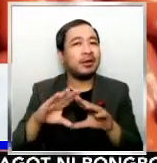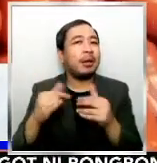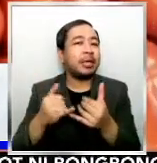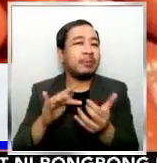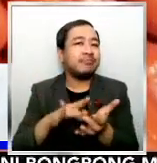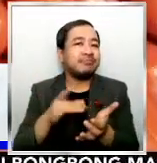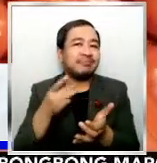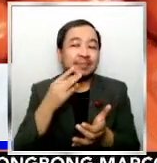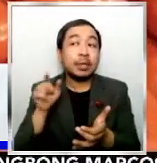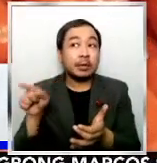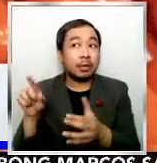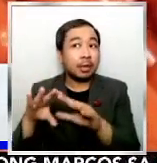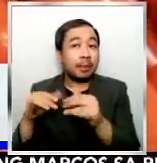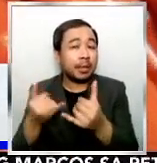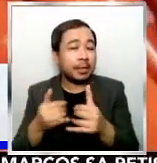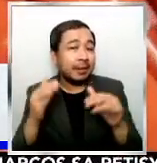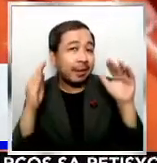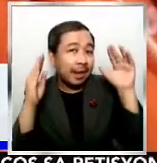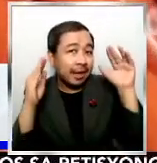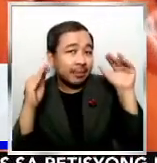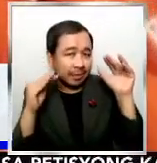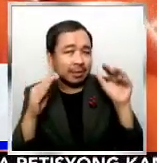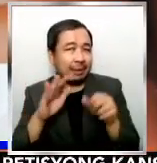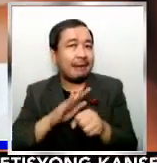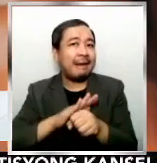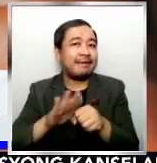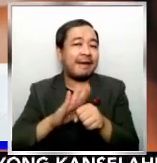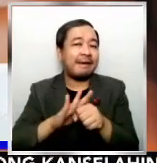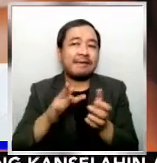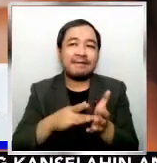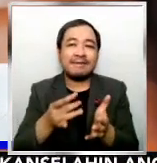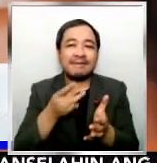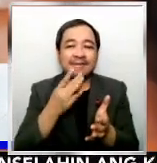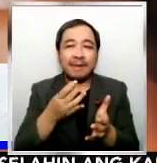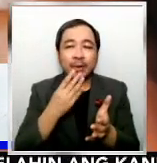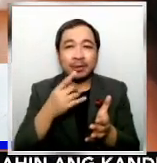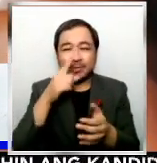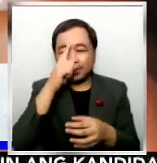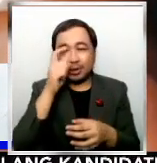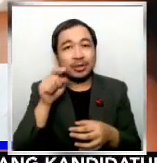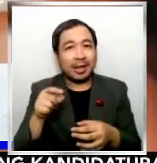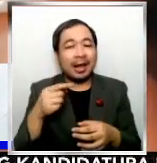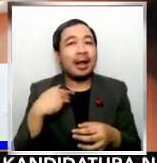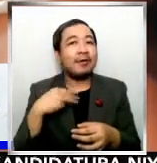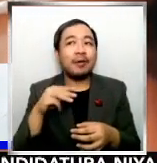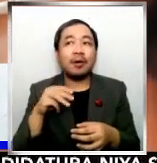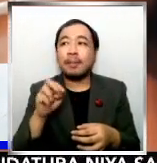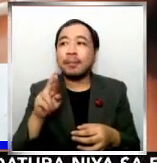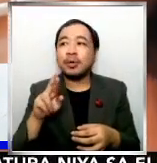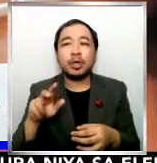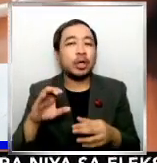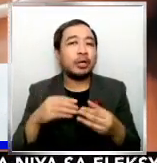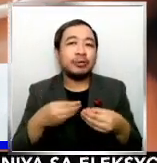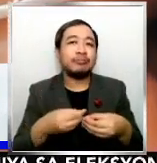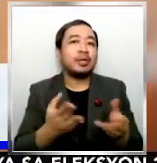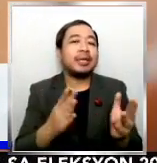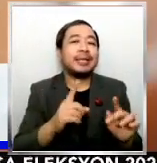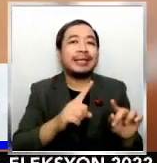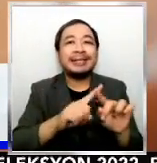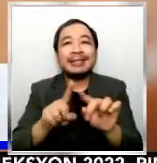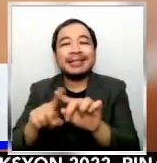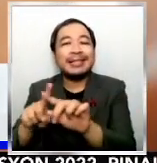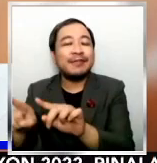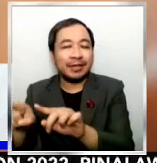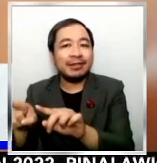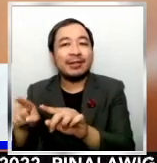hindi magkaroon ng supply shortage. Ibinahagi raw kasi ng Merck ang lisensya sa paggawa nito sa ilang generic drug manufacturers sa India